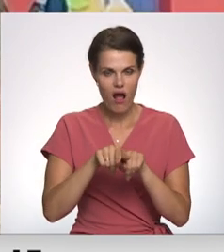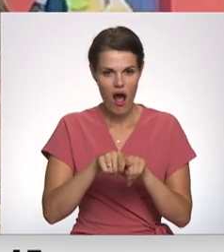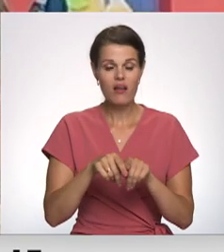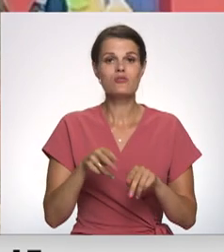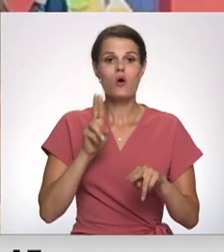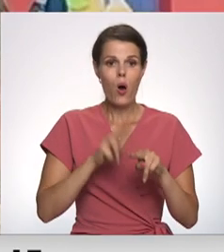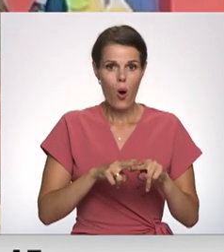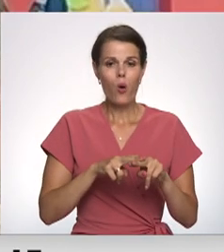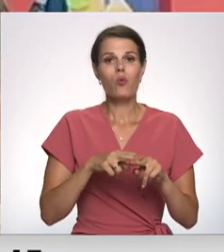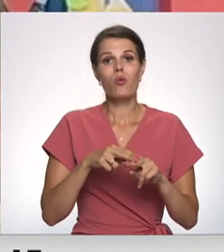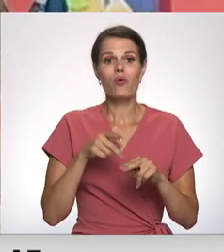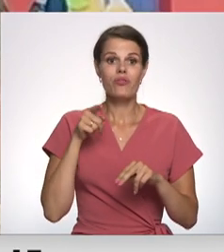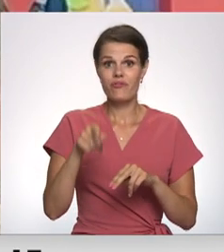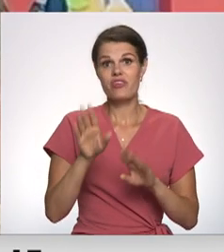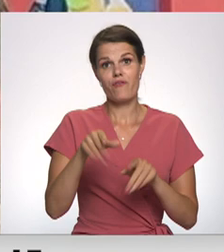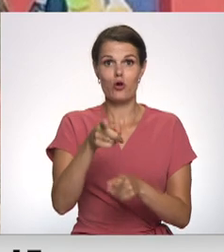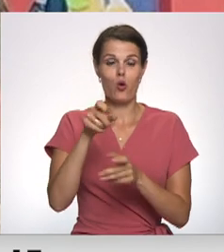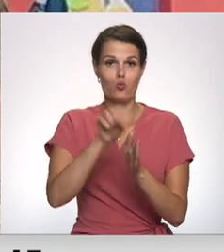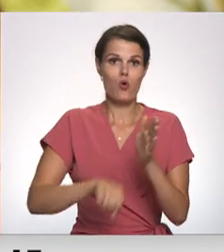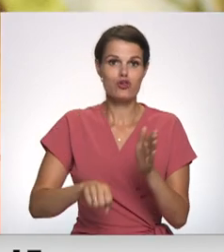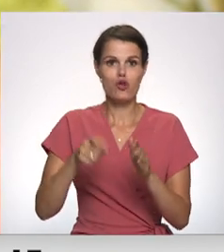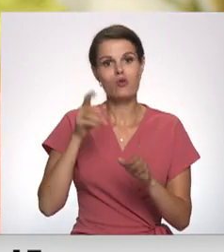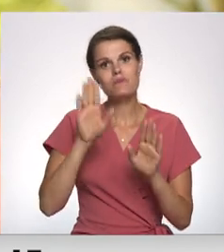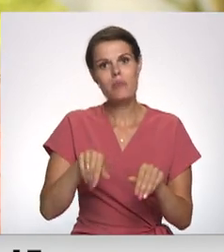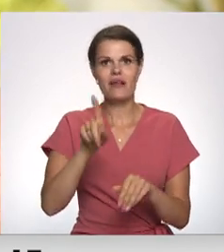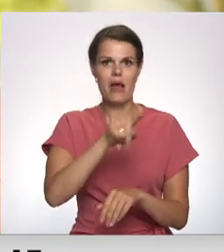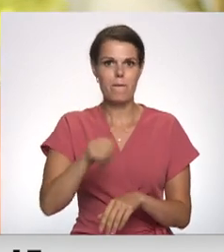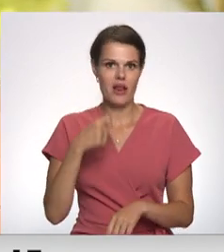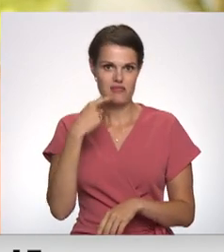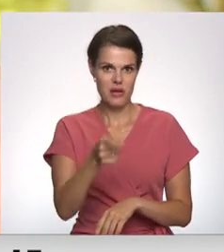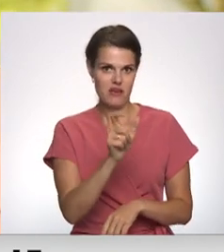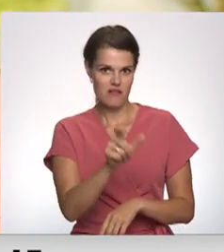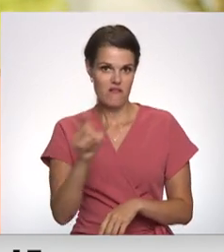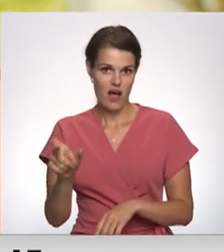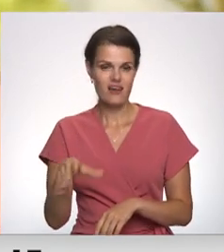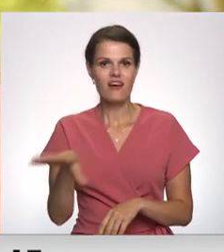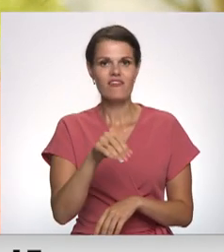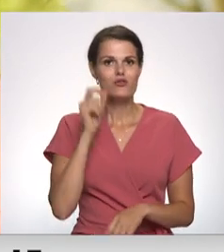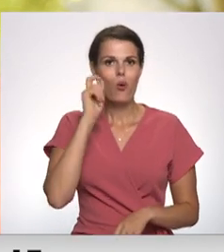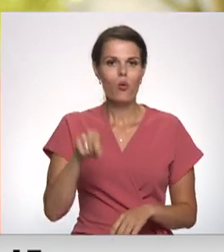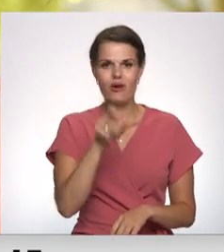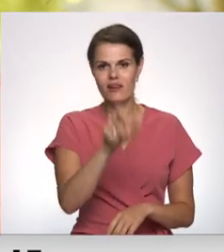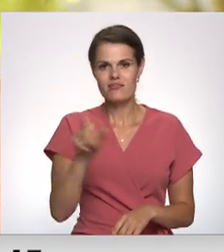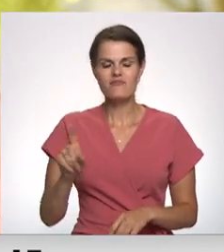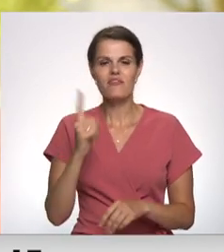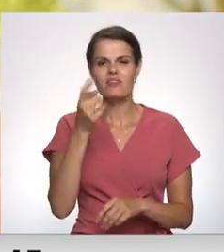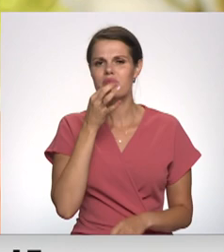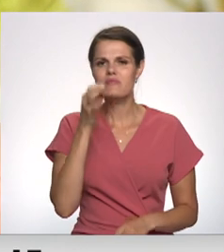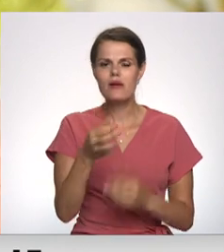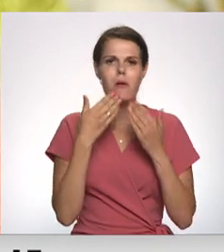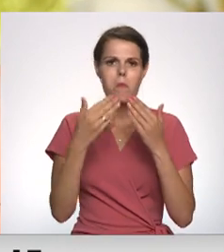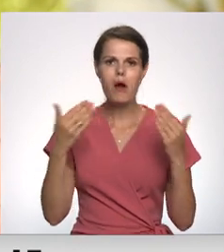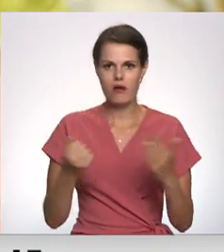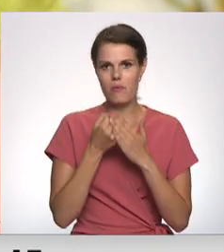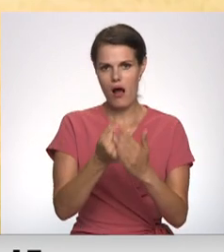neapdomīgi pateiktu vārdu varēja nošaut, ir pagātnē. Visi mūsu uzrunātie kara bēgļi no Ukrainas vispirms saka paldies par atbalstu